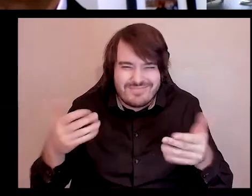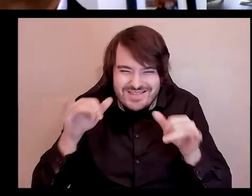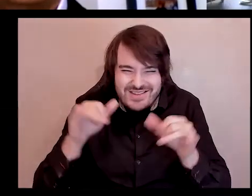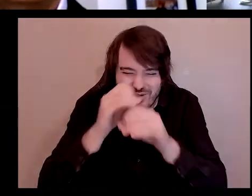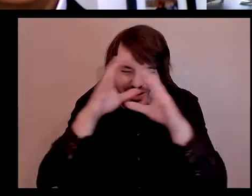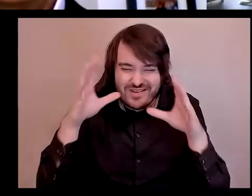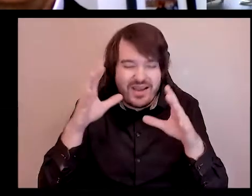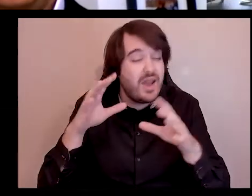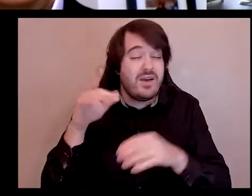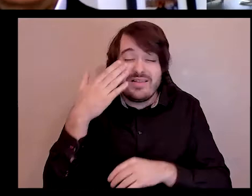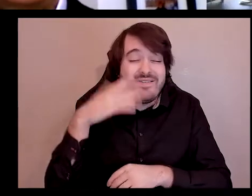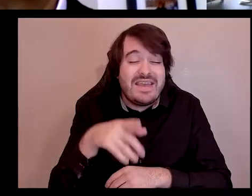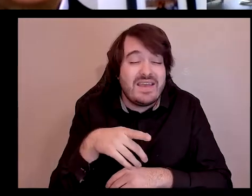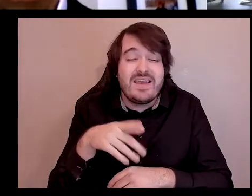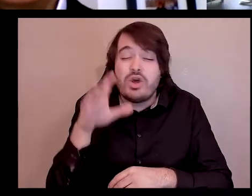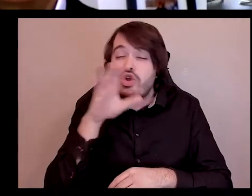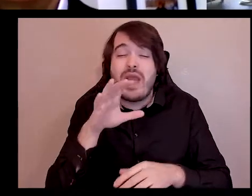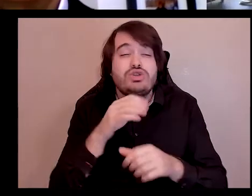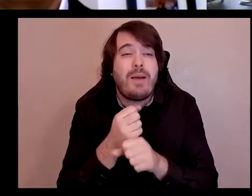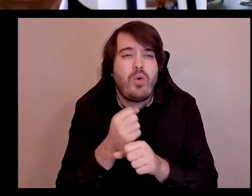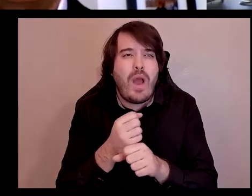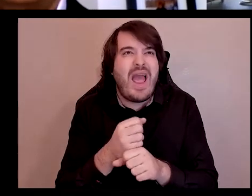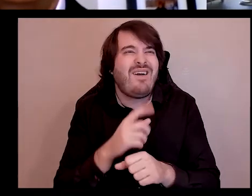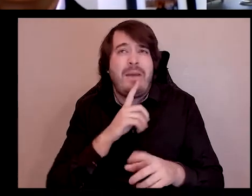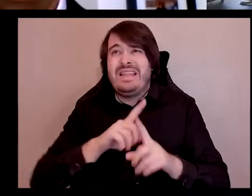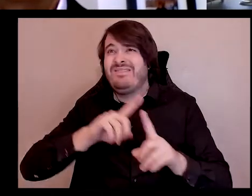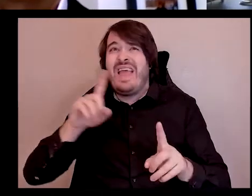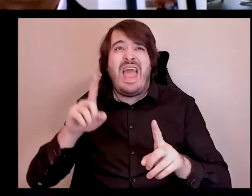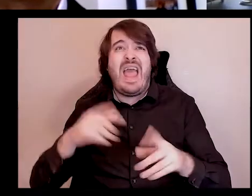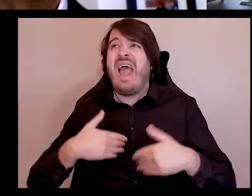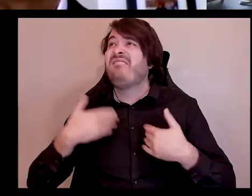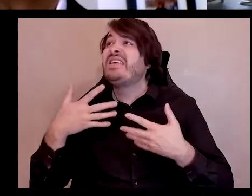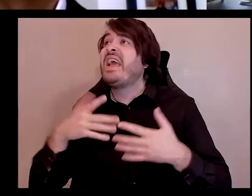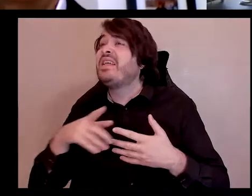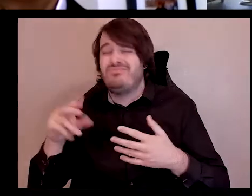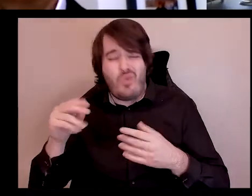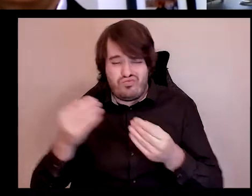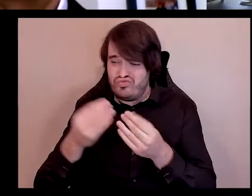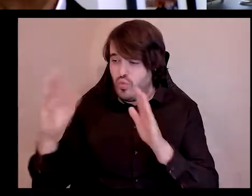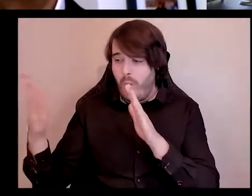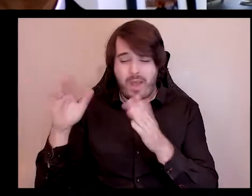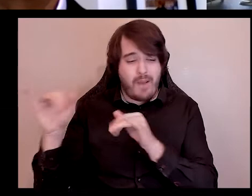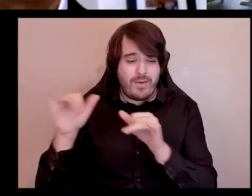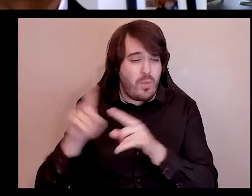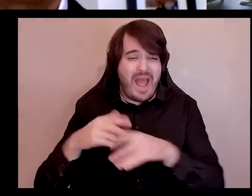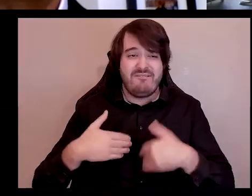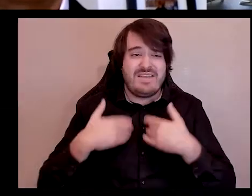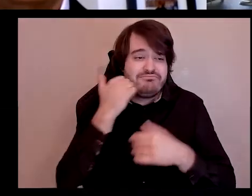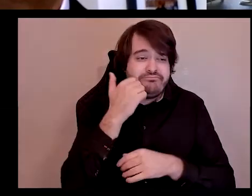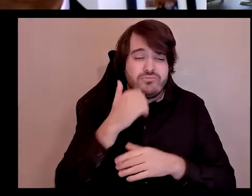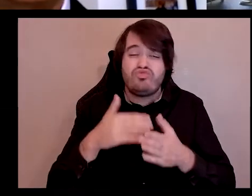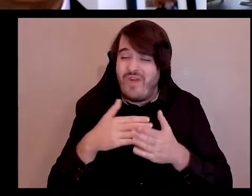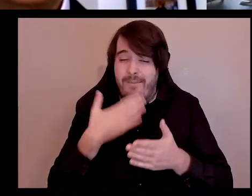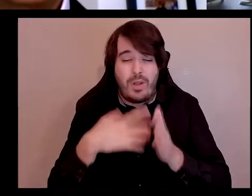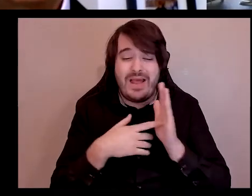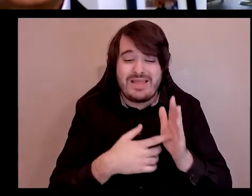que ses équipements répondent aux normes et qu'il est confortable là-dedans. Vous savez, la recherche d'emploi, ce n'est pas si différent que le reste de